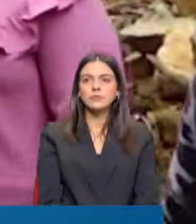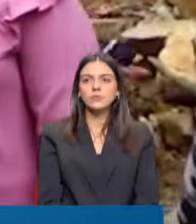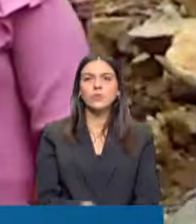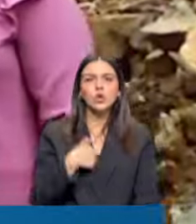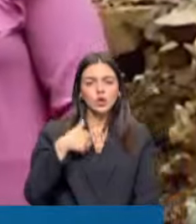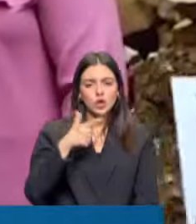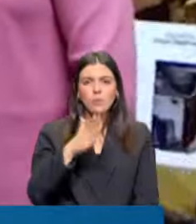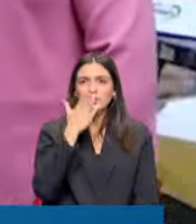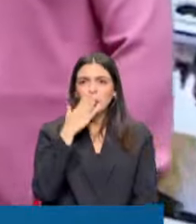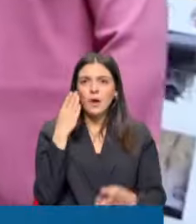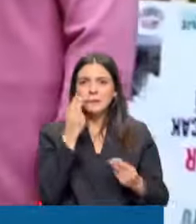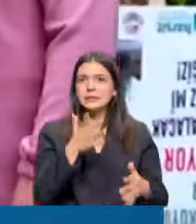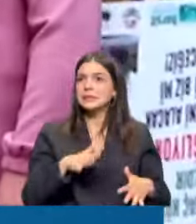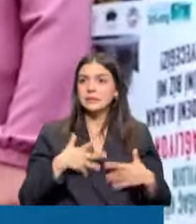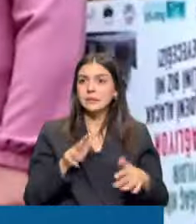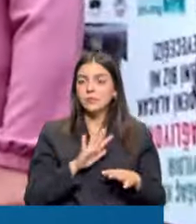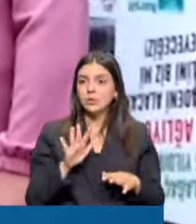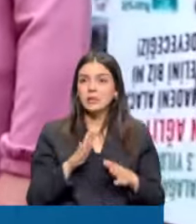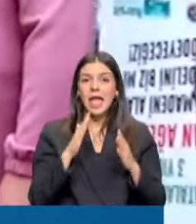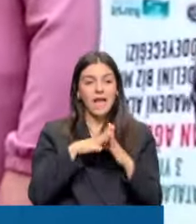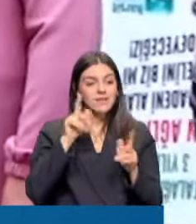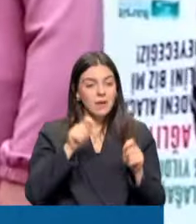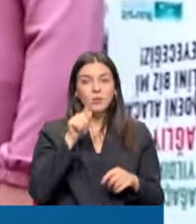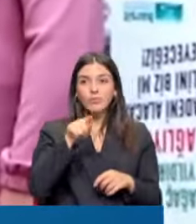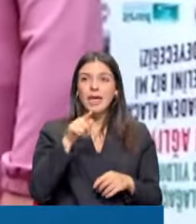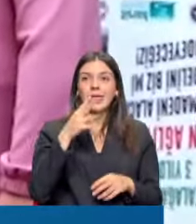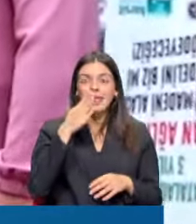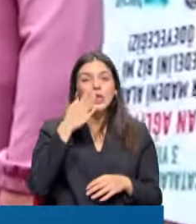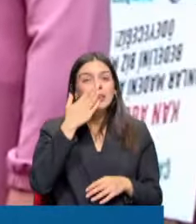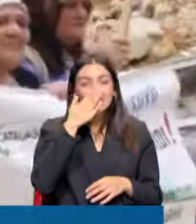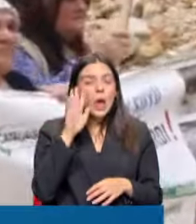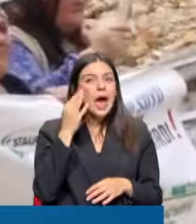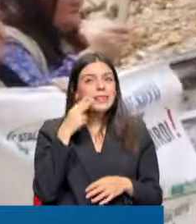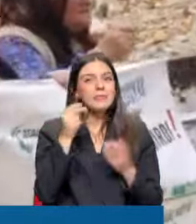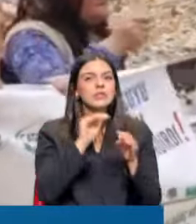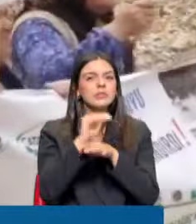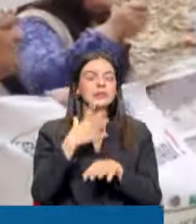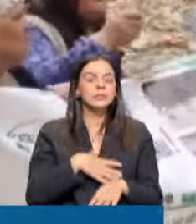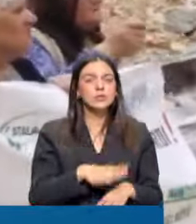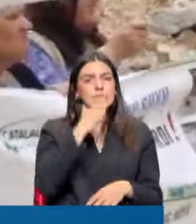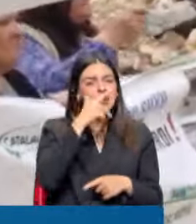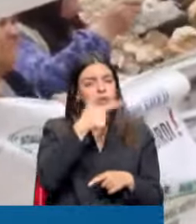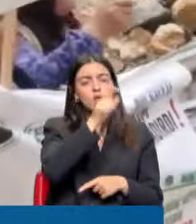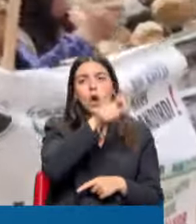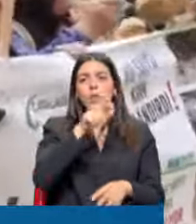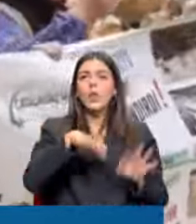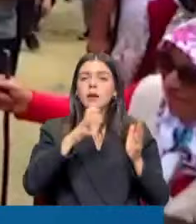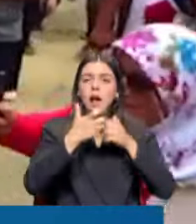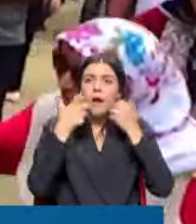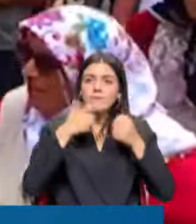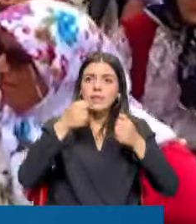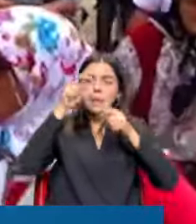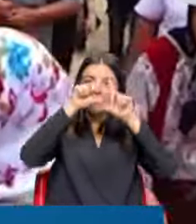Köyümüzün yok olmasını istemiyoruz. Herkes yaptık burada temiz doğada yaşamak istiyoruz. Sadece köylüler değil hayvanları da